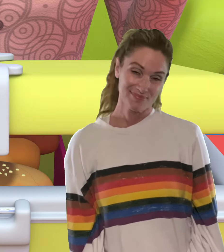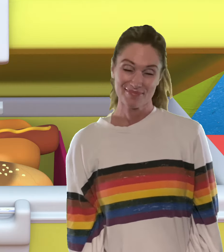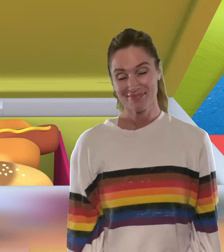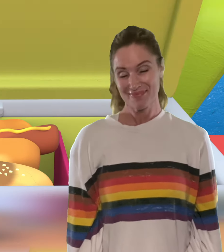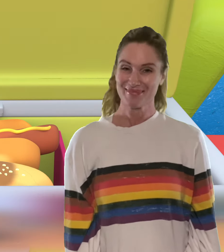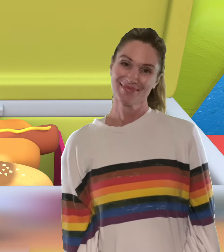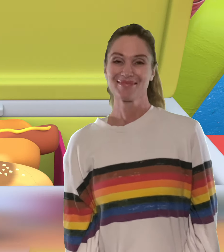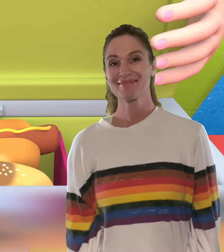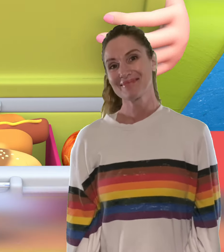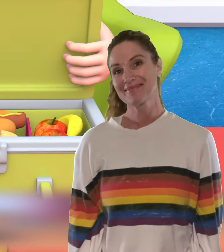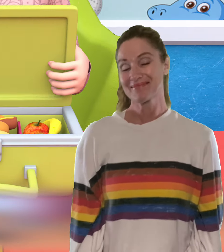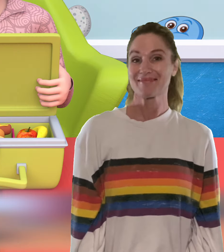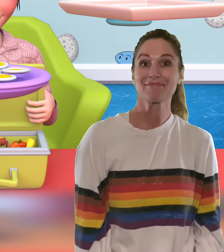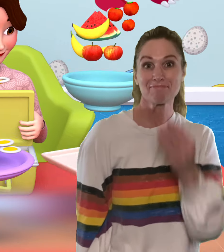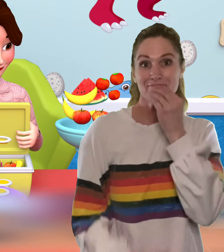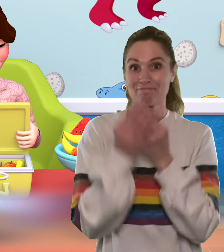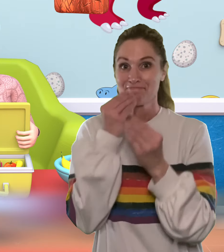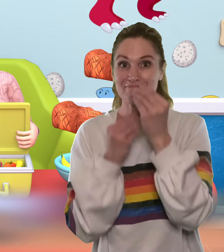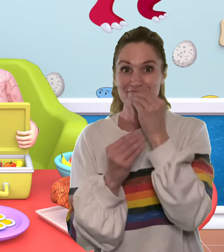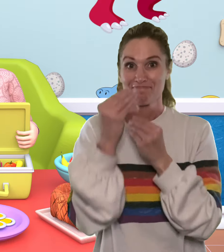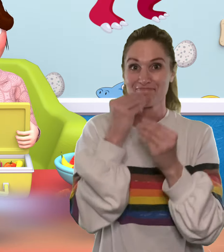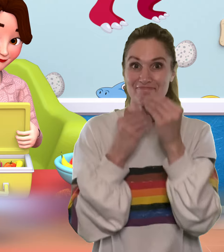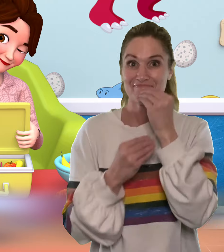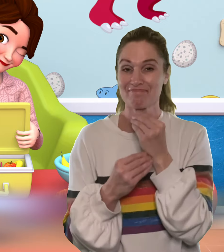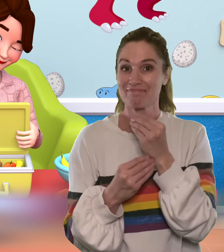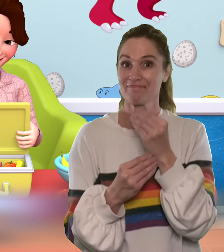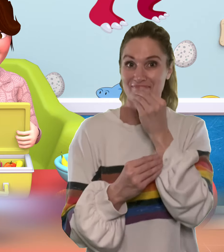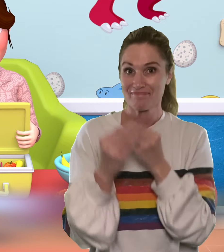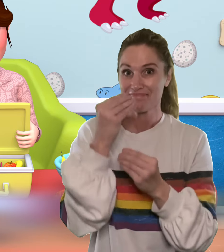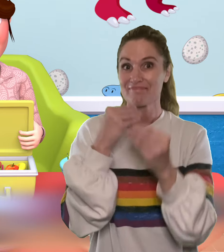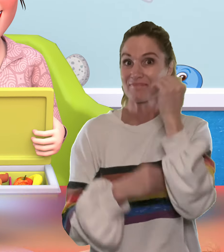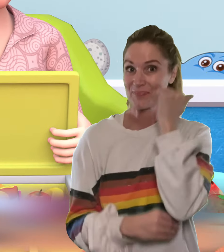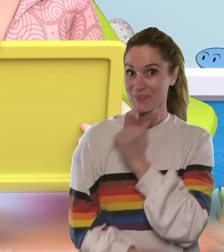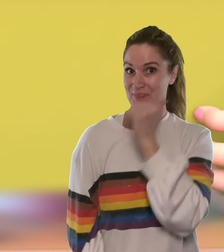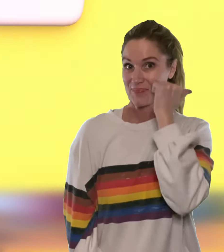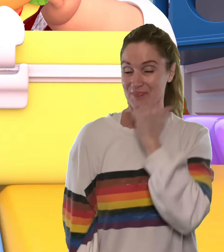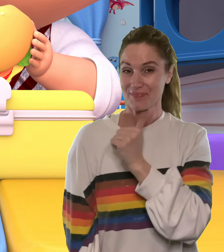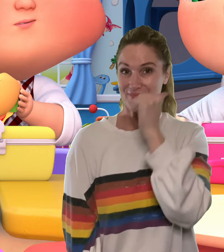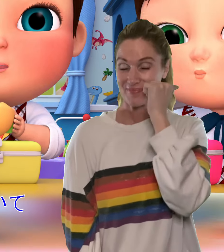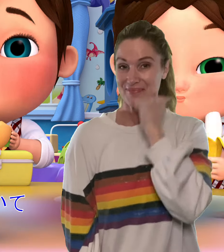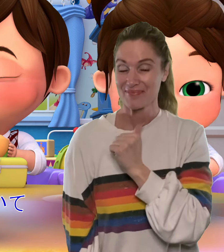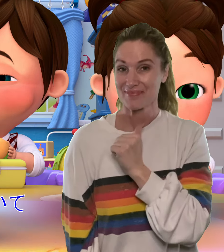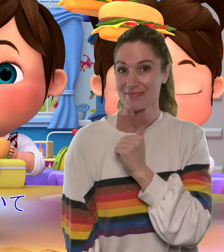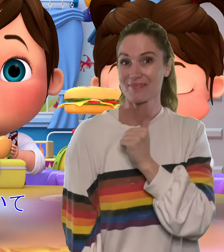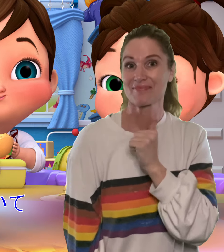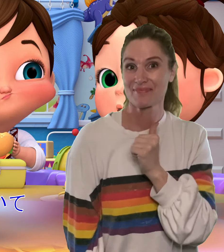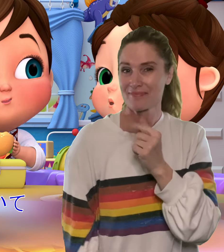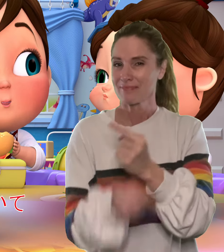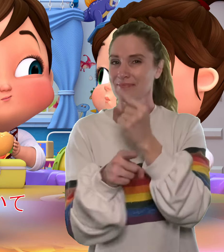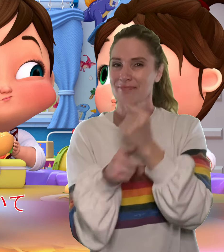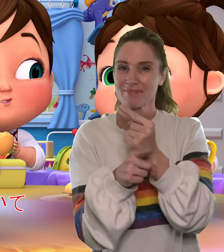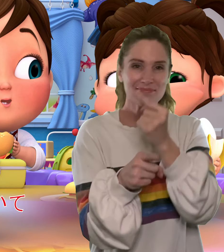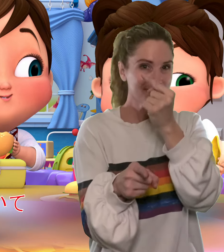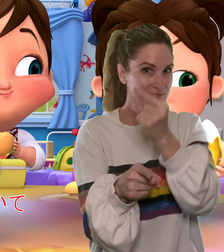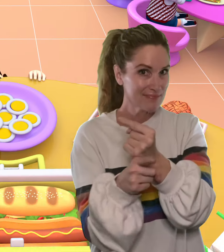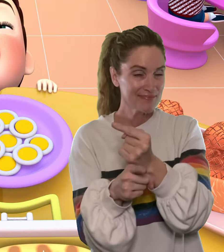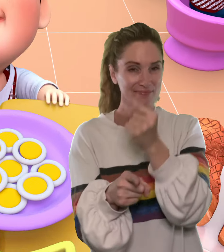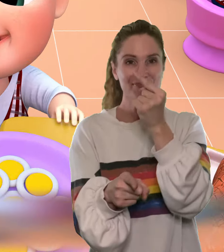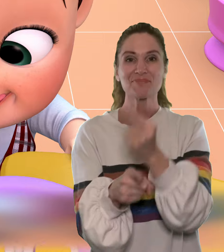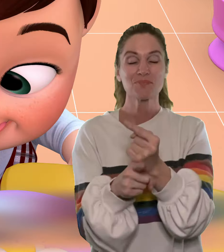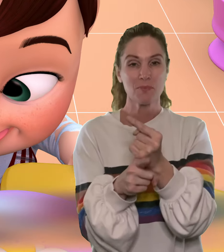ね飯を食べて毎日ねちゃんとちゃんと